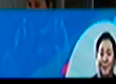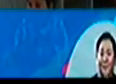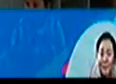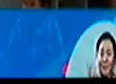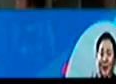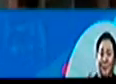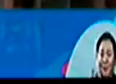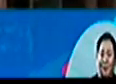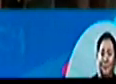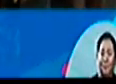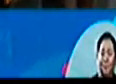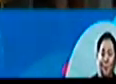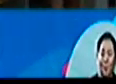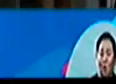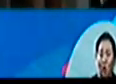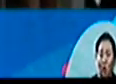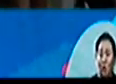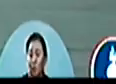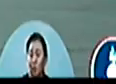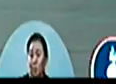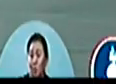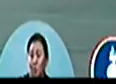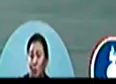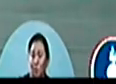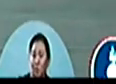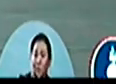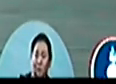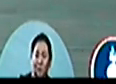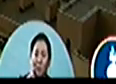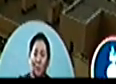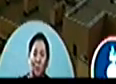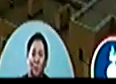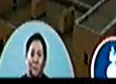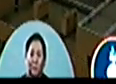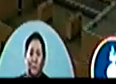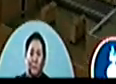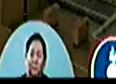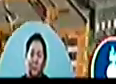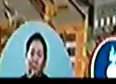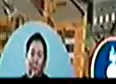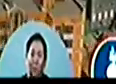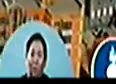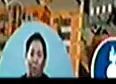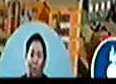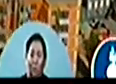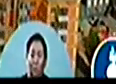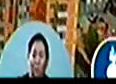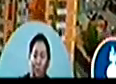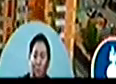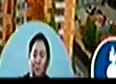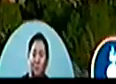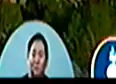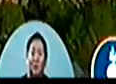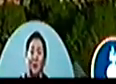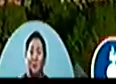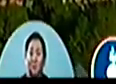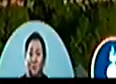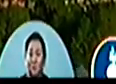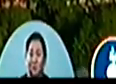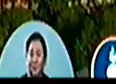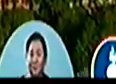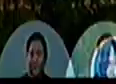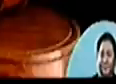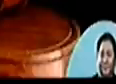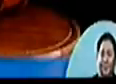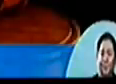тусгана. Хохирлыг барагдуулах үндсний тогтолцоог сайжруулж, шин төвшөнд гаргана. Шүүхийн шинжилгээ, шинжээчийн үйл ажиллагааг хариуцлагатай ил тод